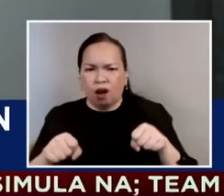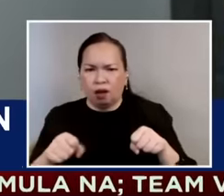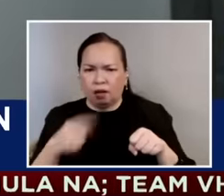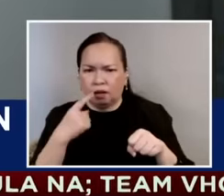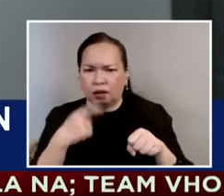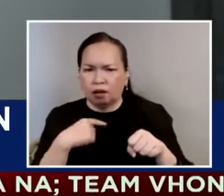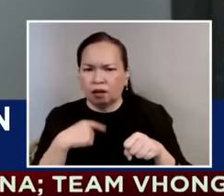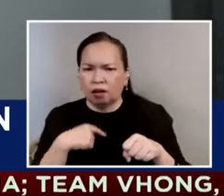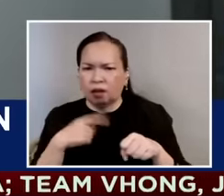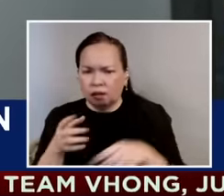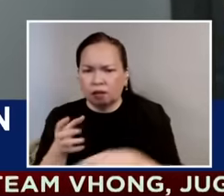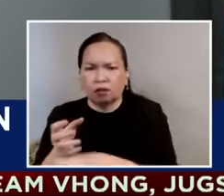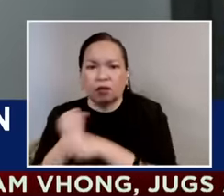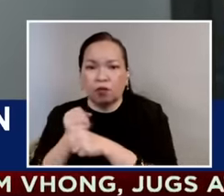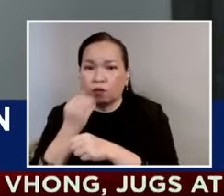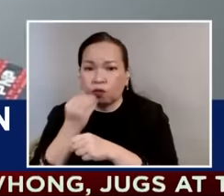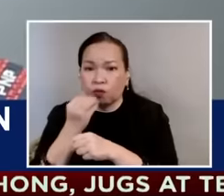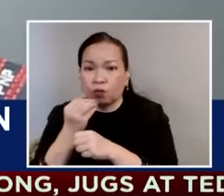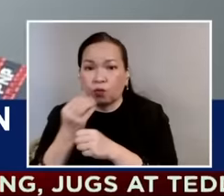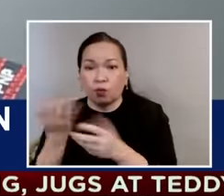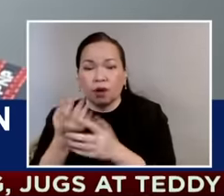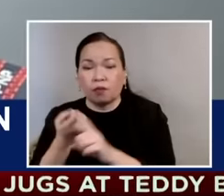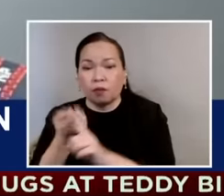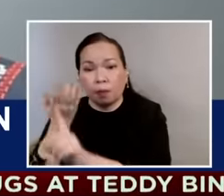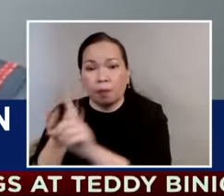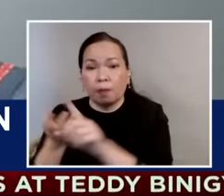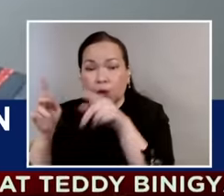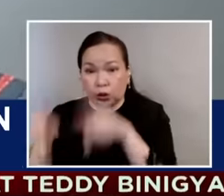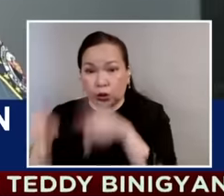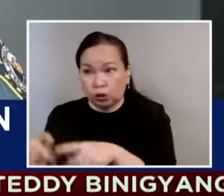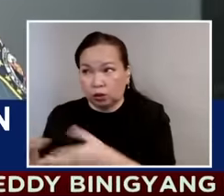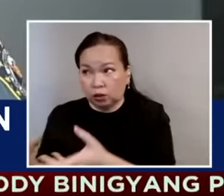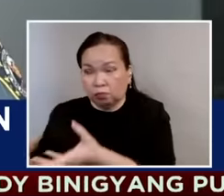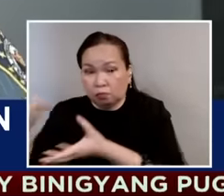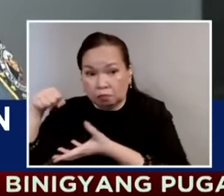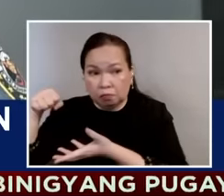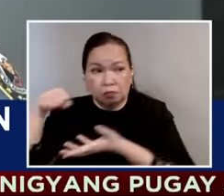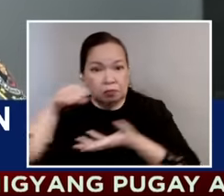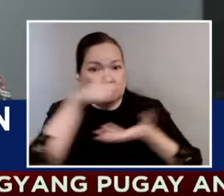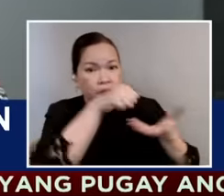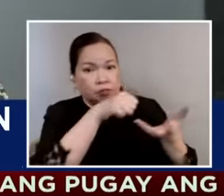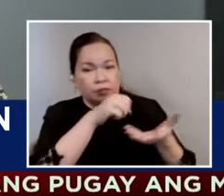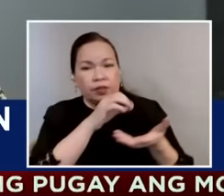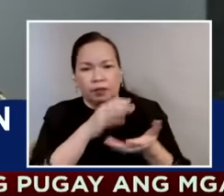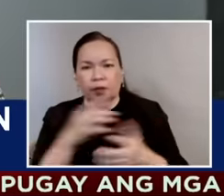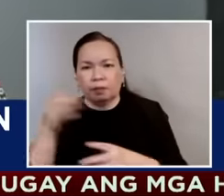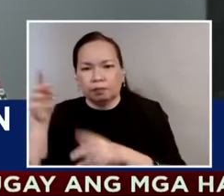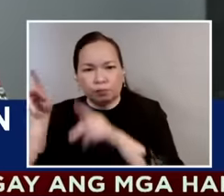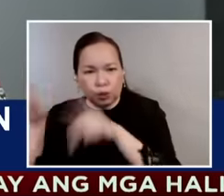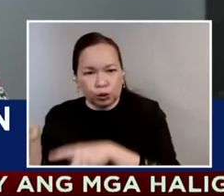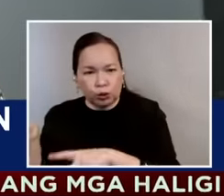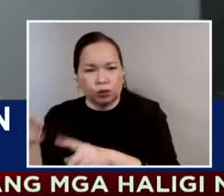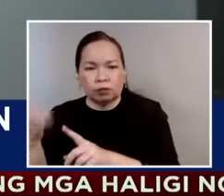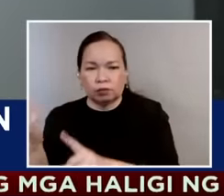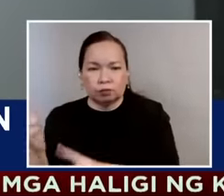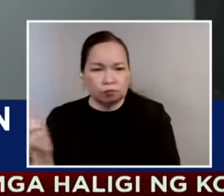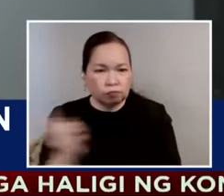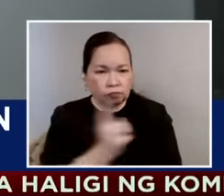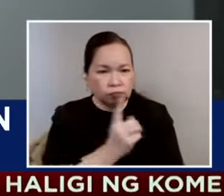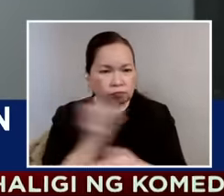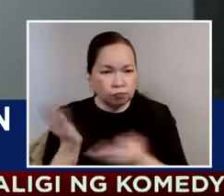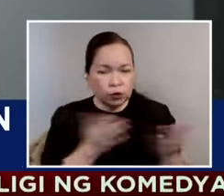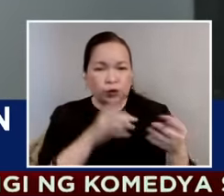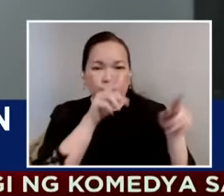pinick up niya yung pagkain from person and then delivered. Parang from person to person yung transaction. Hindi